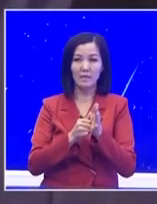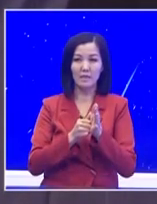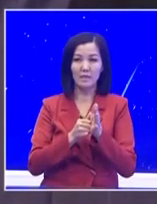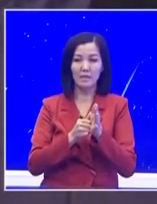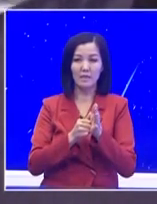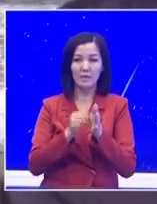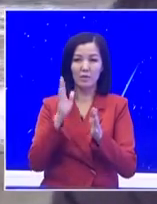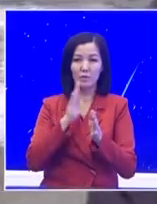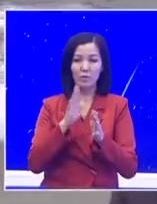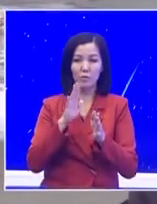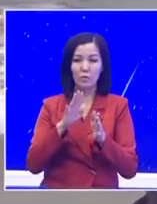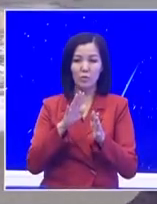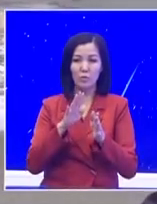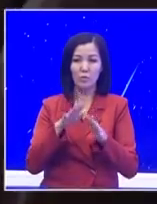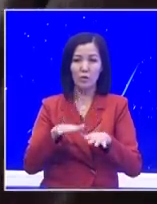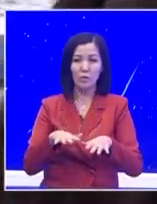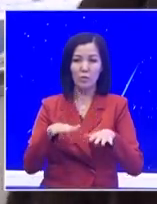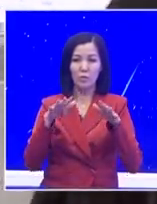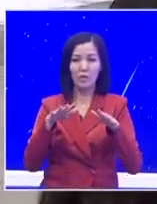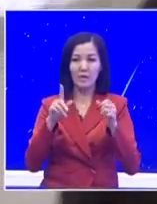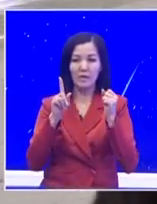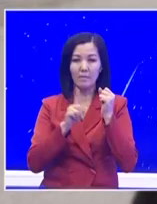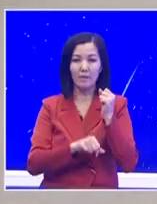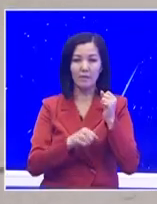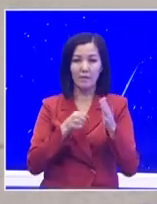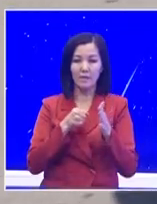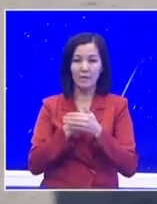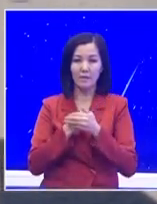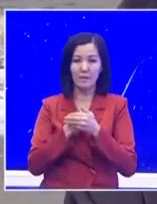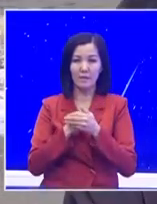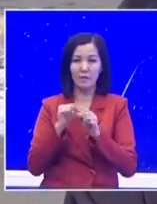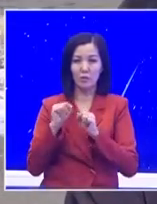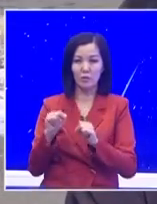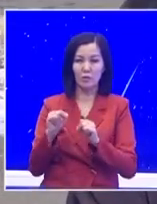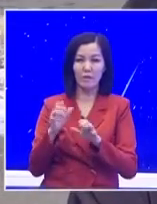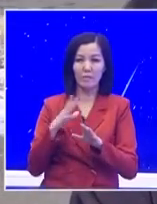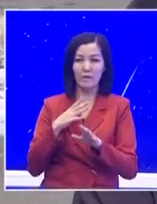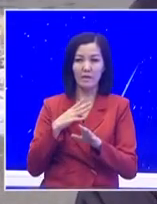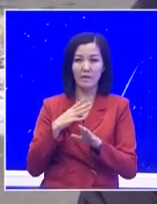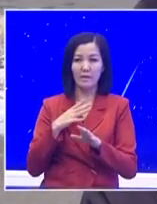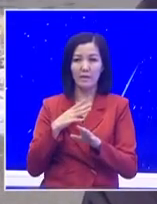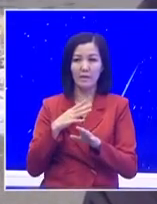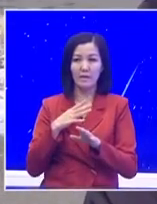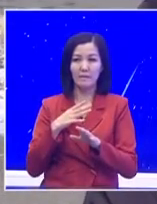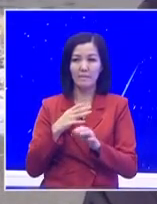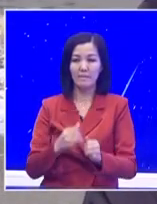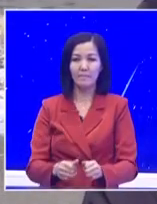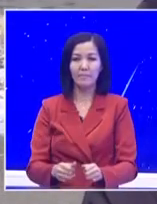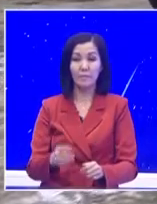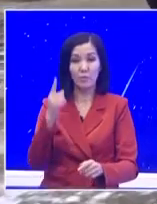ғой. Содан соңғы есікті, артқы есікті ұстап алып қалдық. Енді өлген деген осы екен дедік ол кезде.